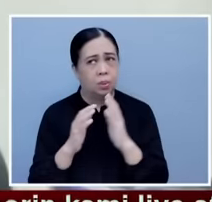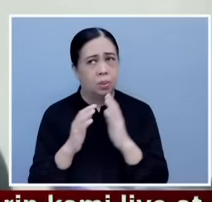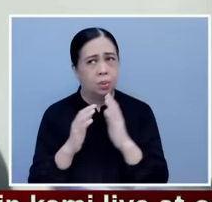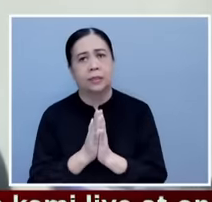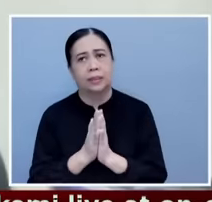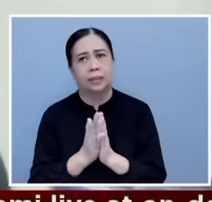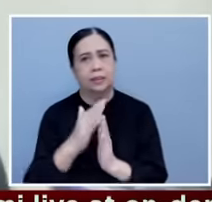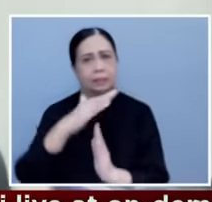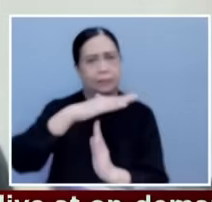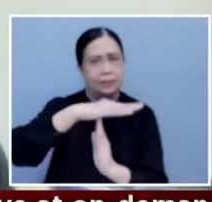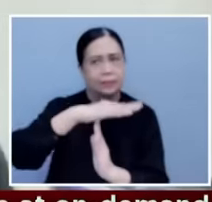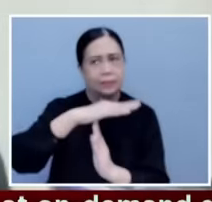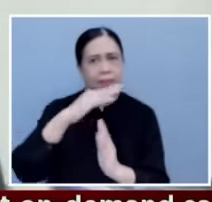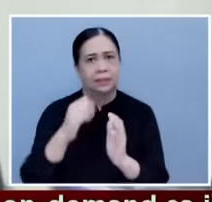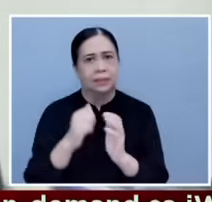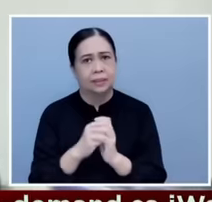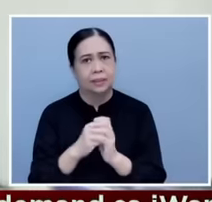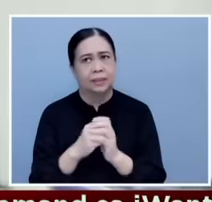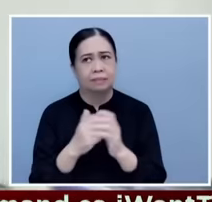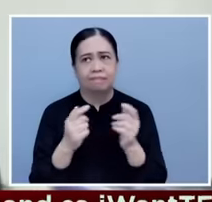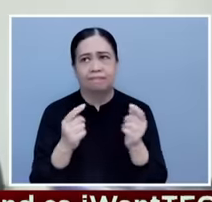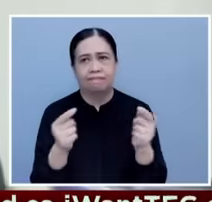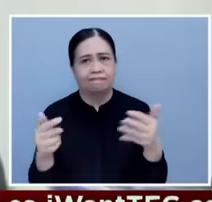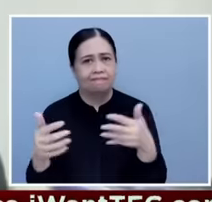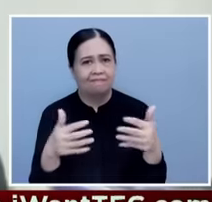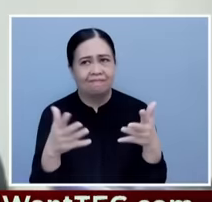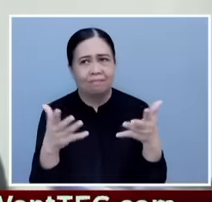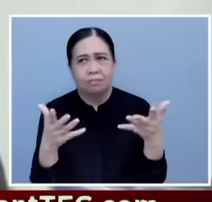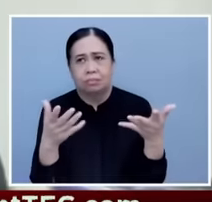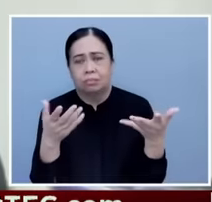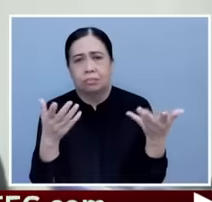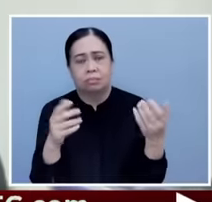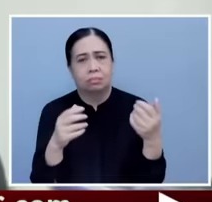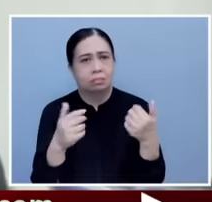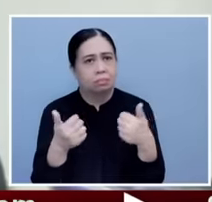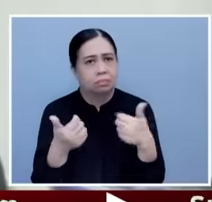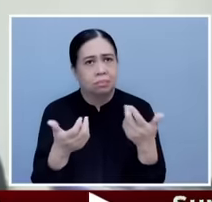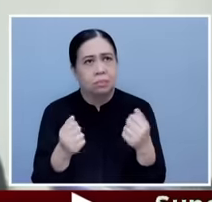cessation of hostilities or for